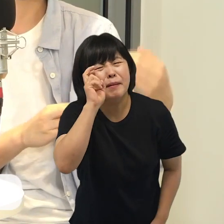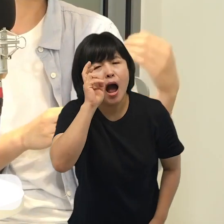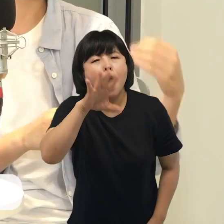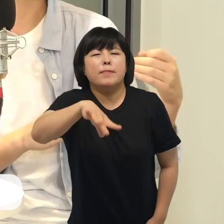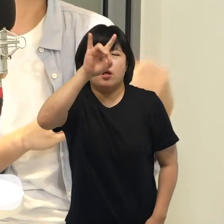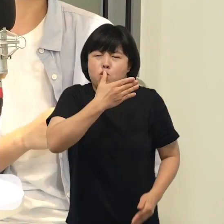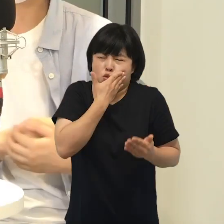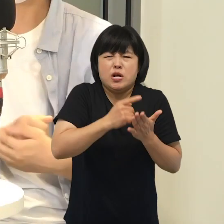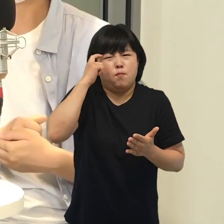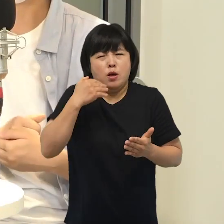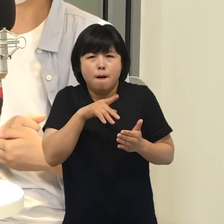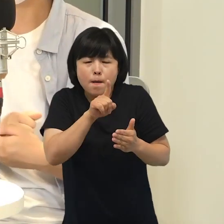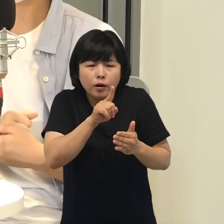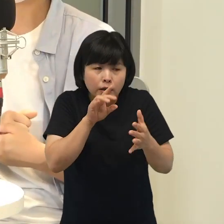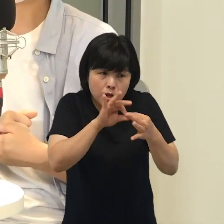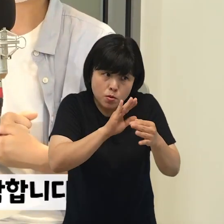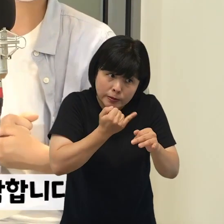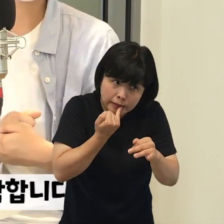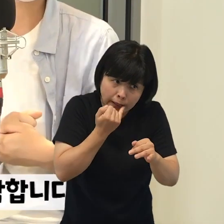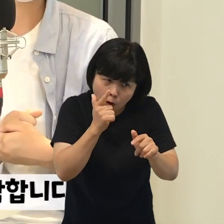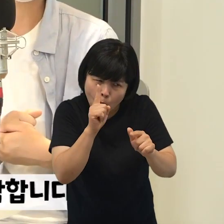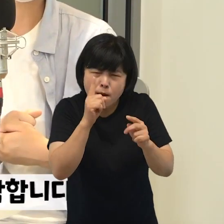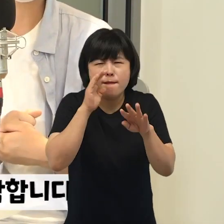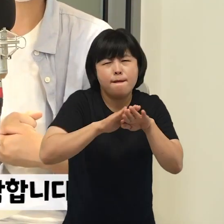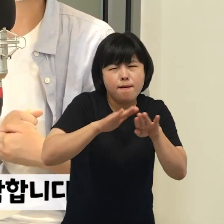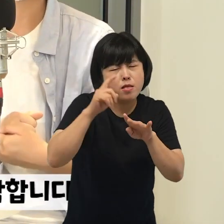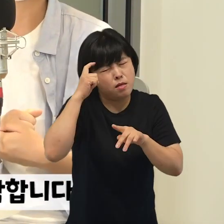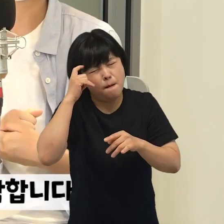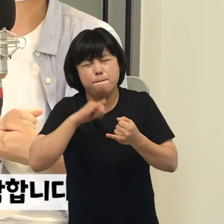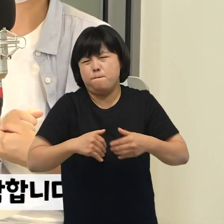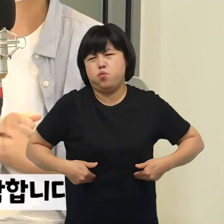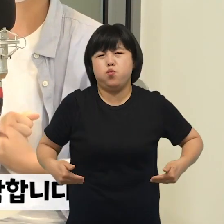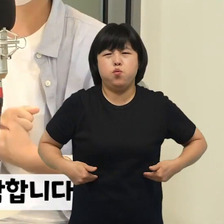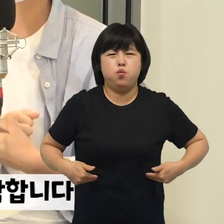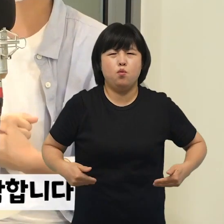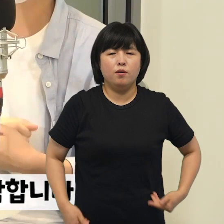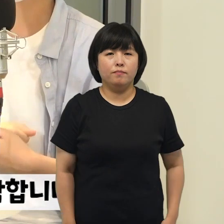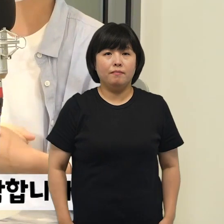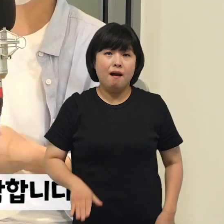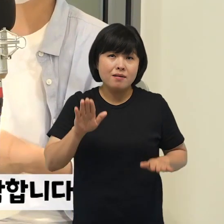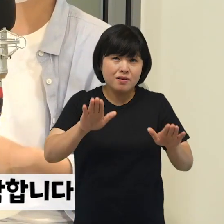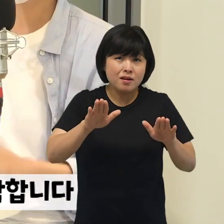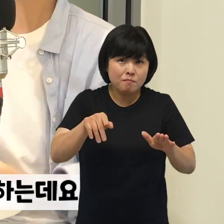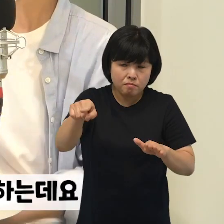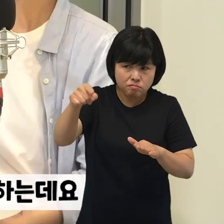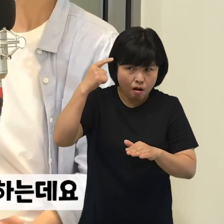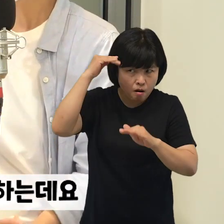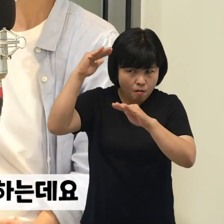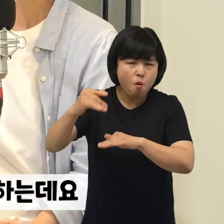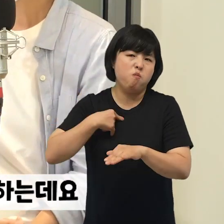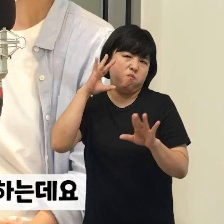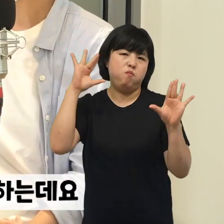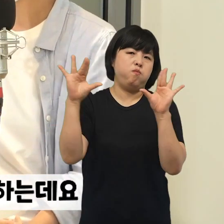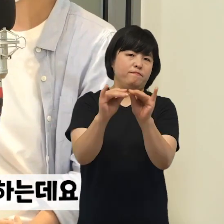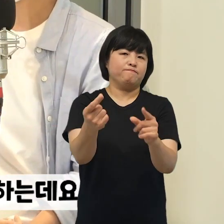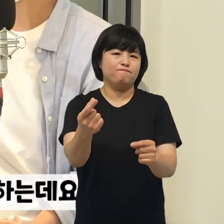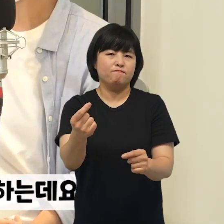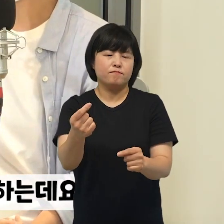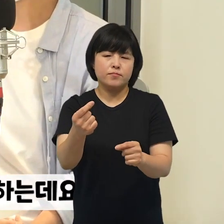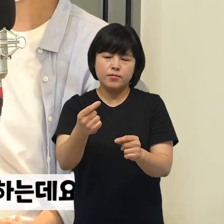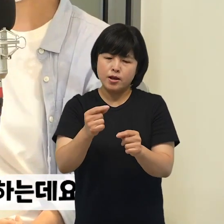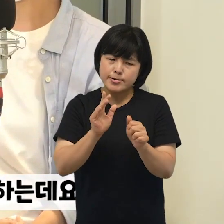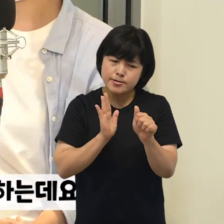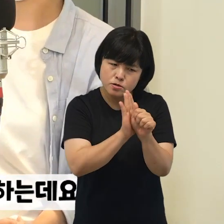이제 거치시겠지만 굉장히 신중한 접근이 이루어져야 할 사안이라고 생각합니다. 맞습니다. 네, 저도 이제 원진님